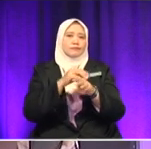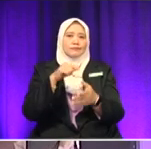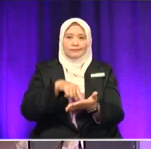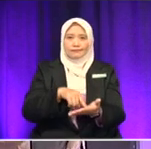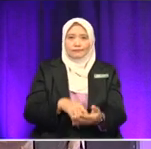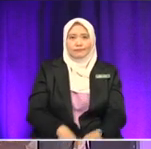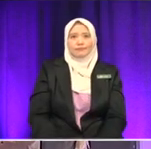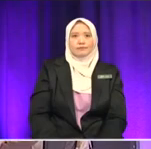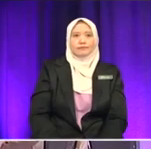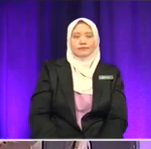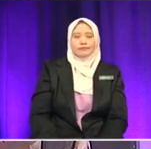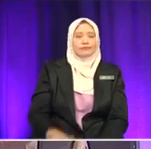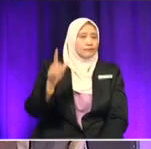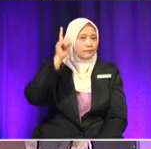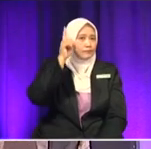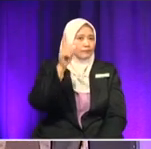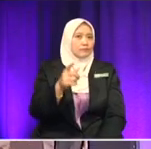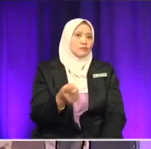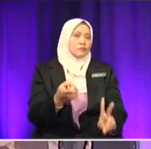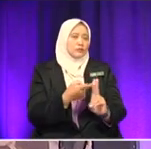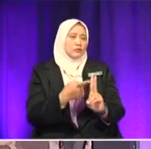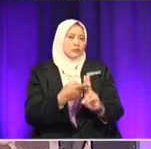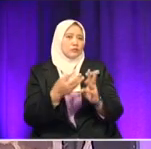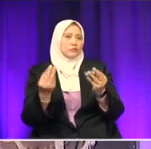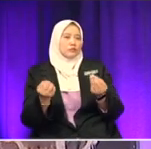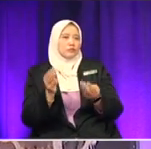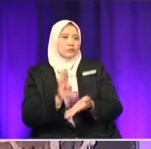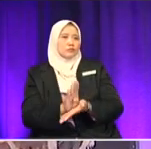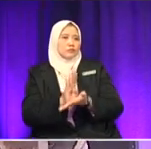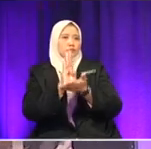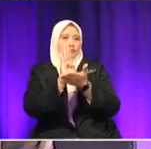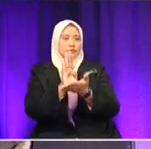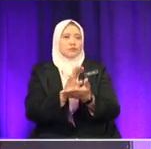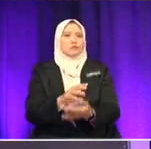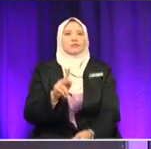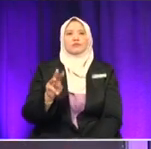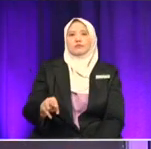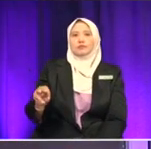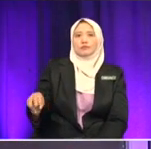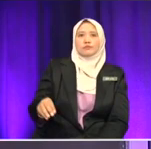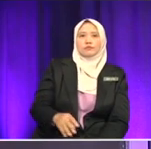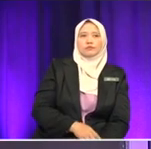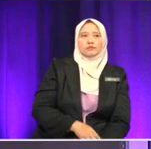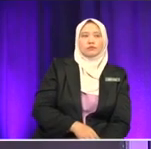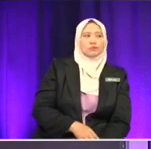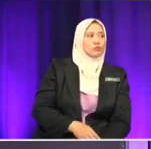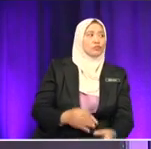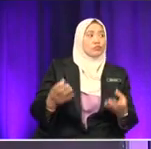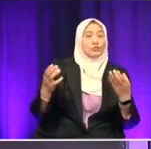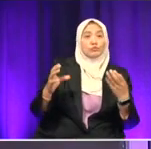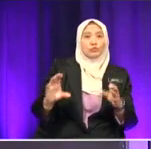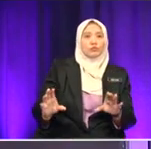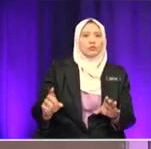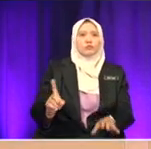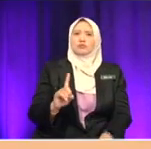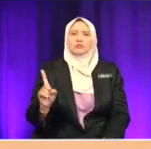Mari kita lihat faktor yang kedua. Cikgu rasa nak minta bantuan pelajarlah untuk bantu cikgu. Boleh cikgu, kita panggil siapa seorang. Nak cuba dekat sini di